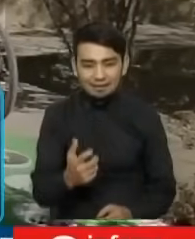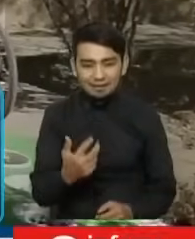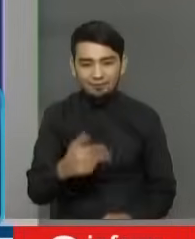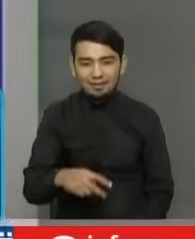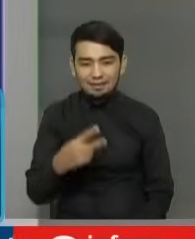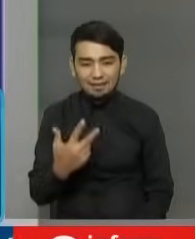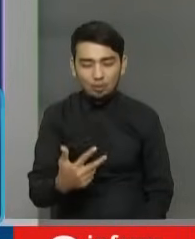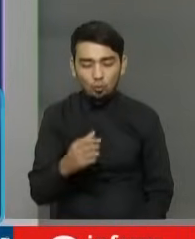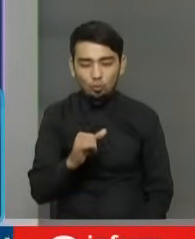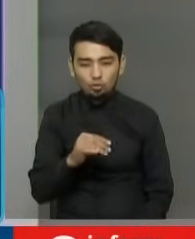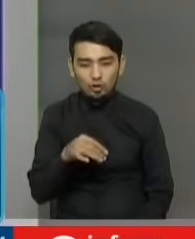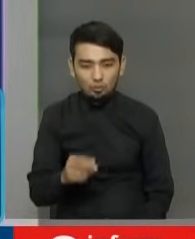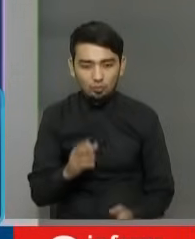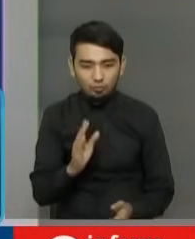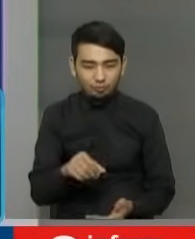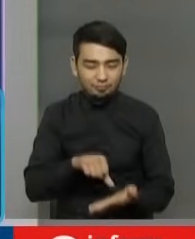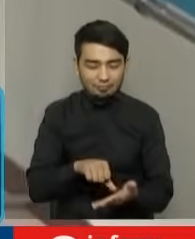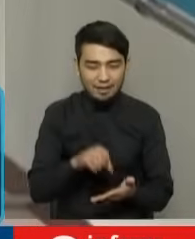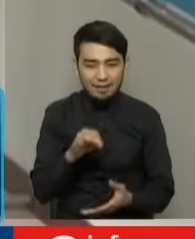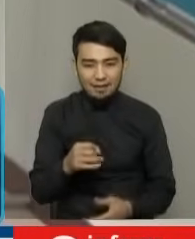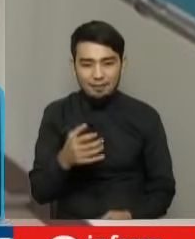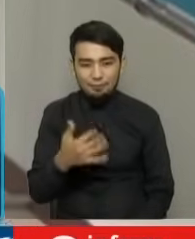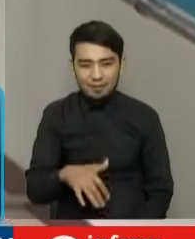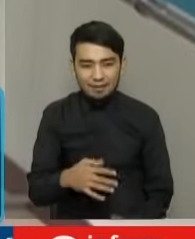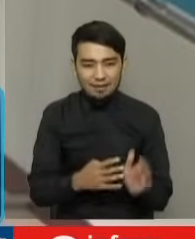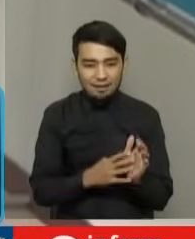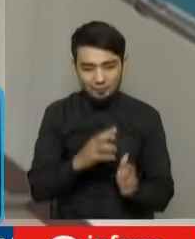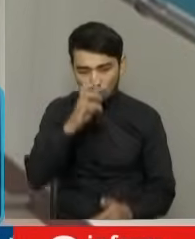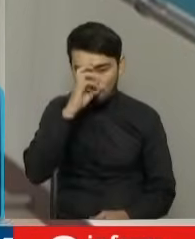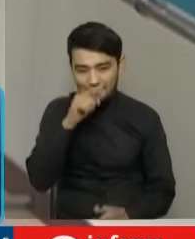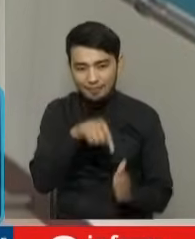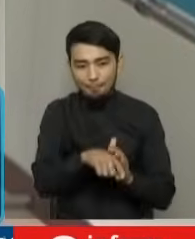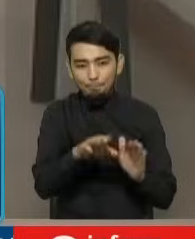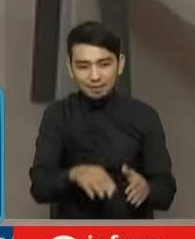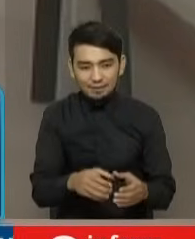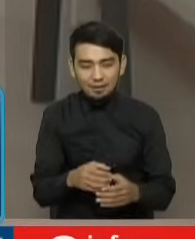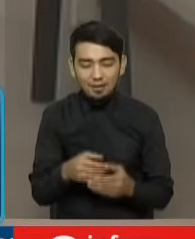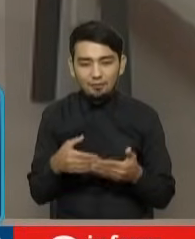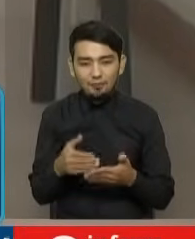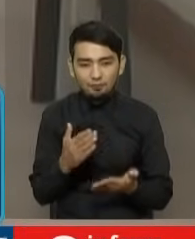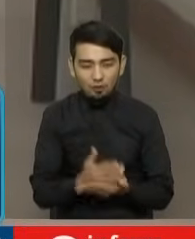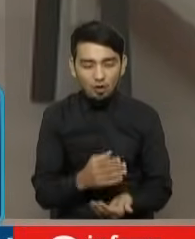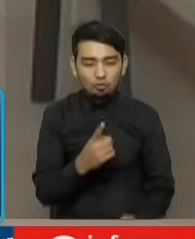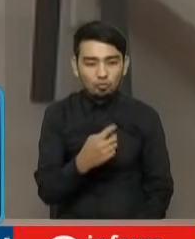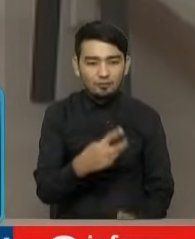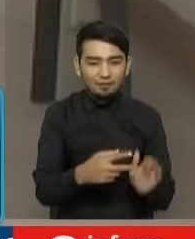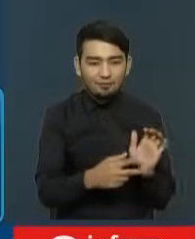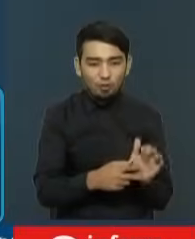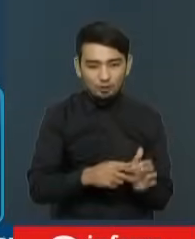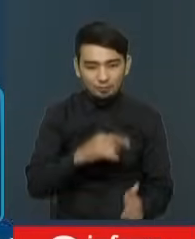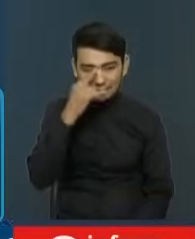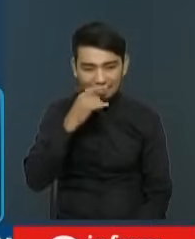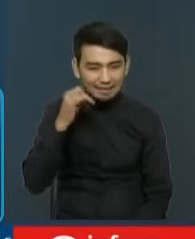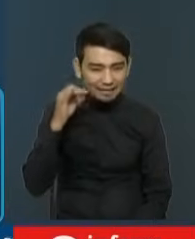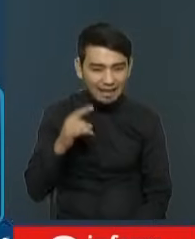В 59 странах отечественный МИД создал участковые комиссии. Однако 128 казахстанцев, находящихся в Израиле, Иране